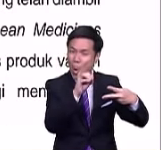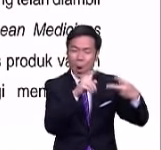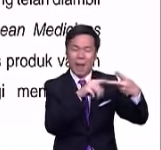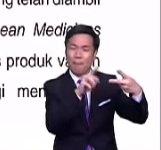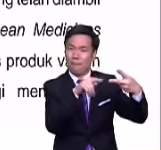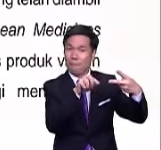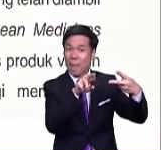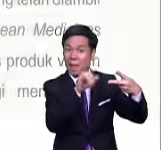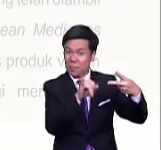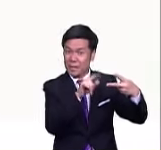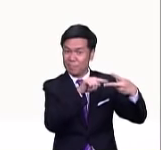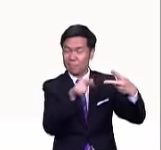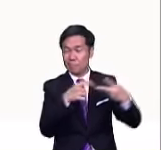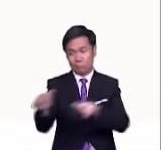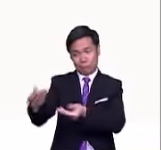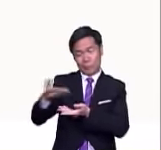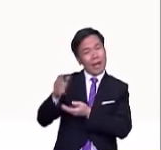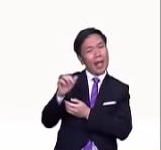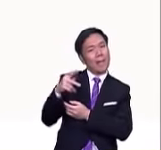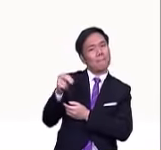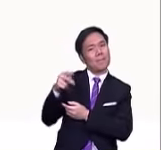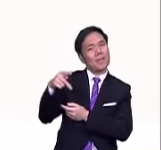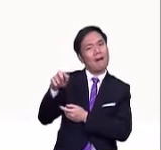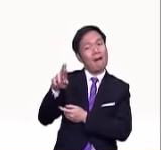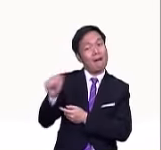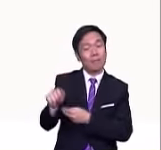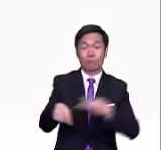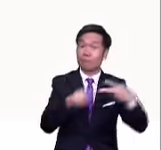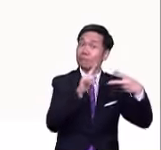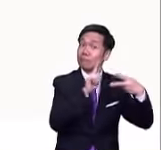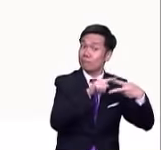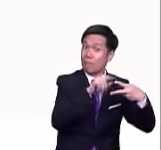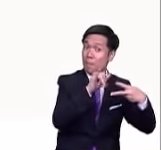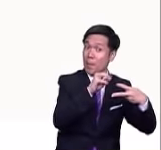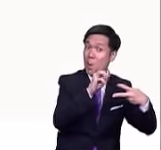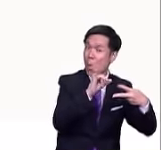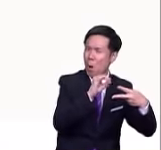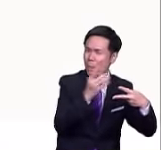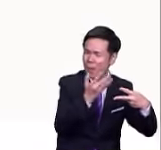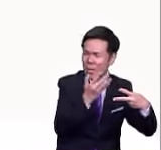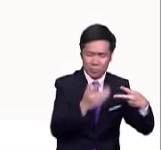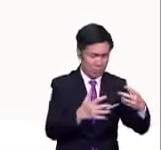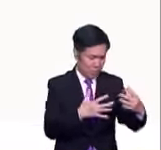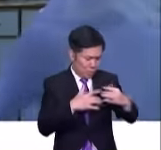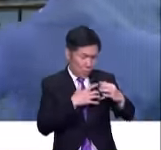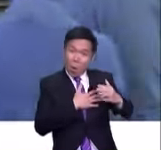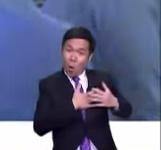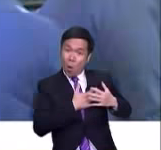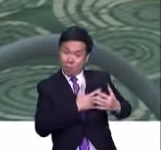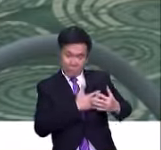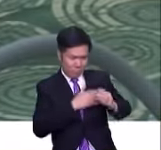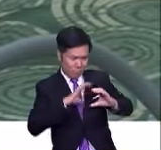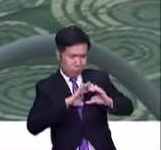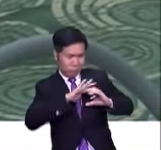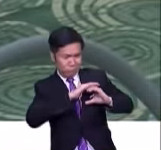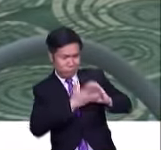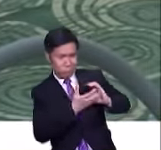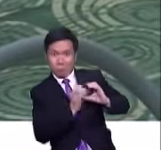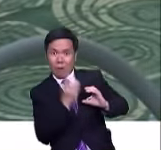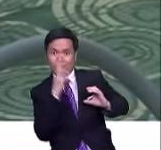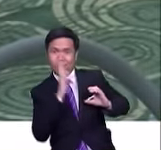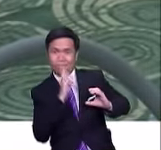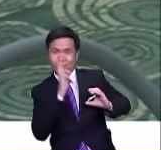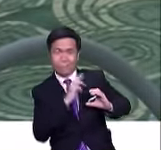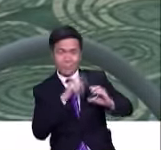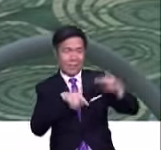regulatory farmasi negara NPRA. Myokarditis merupakan radang pada otot jantung sementara perikarditis pula